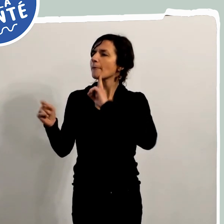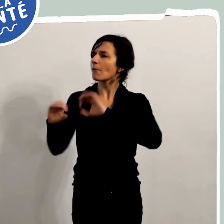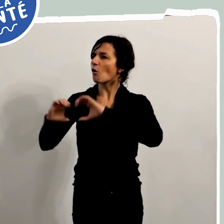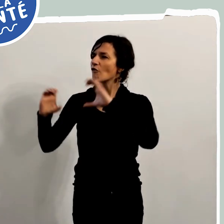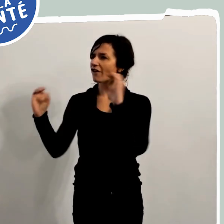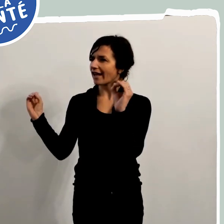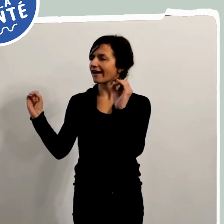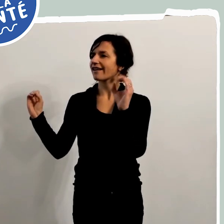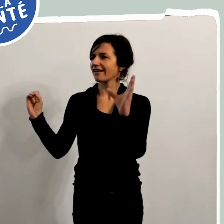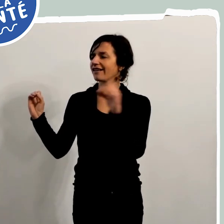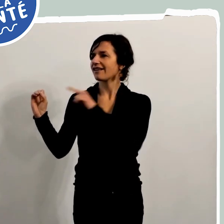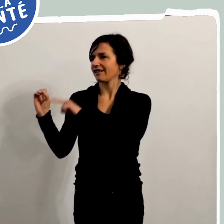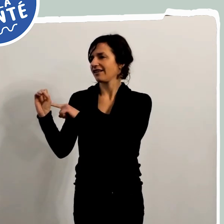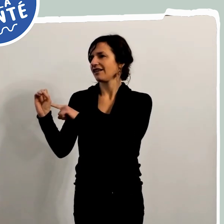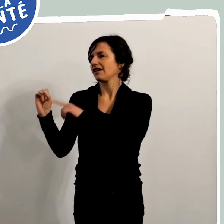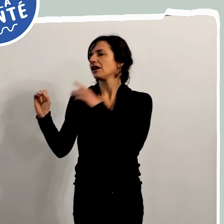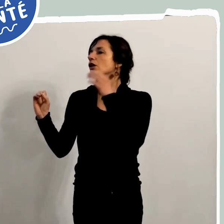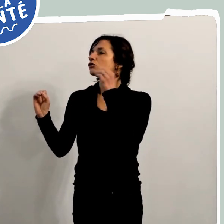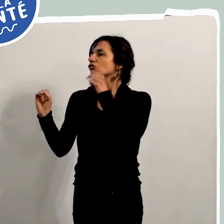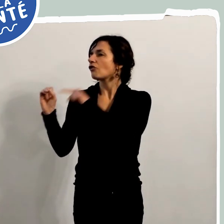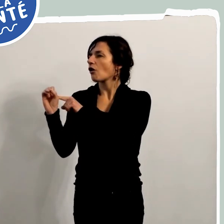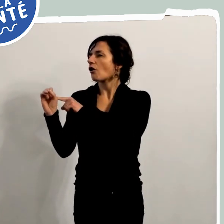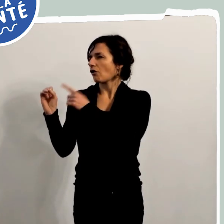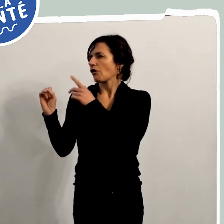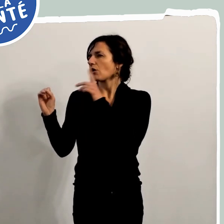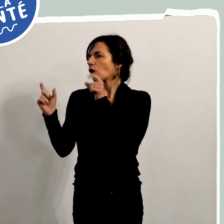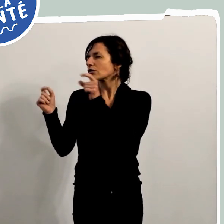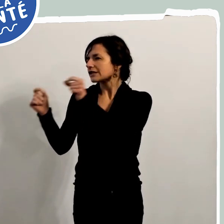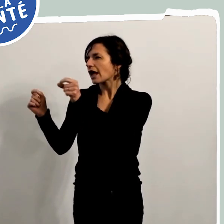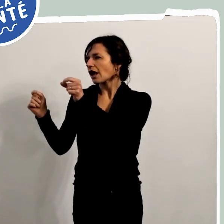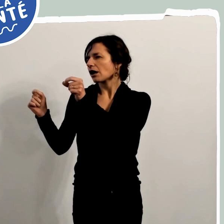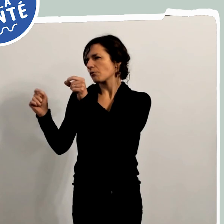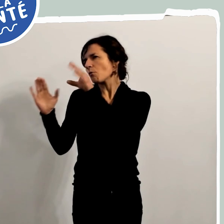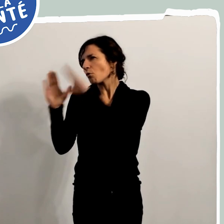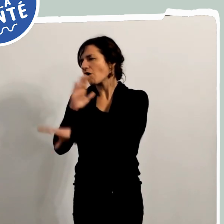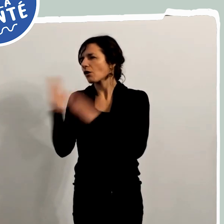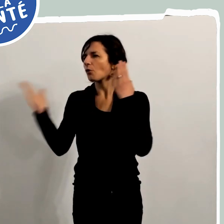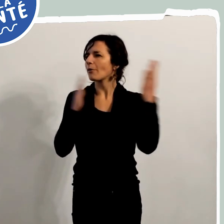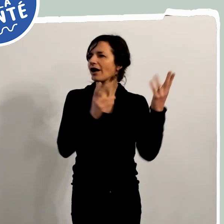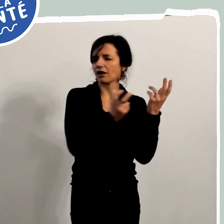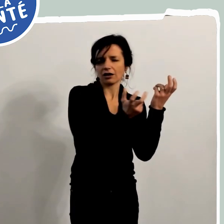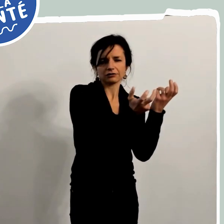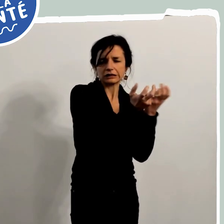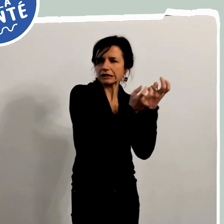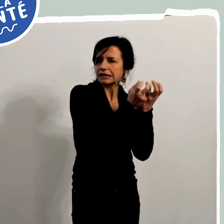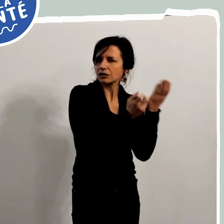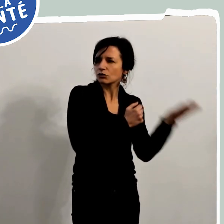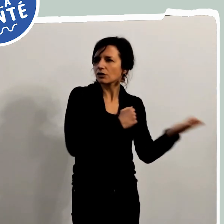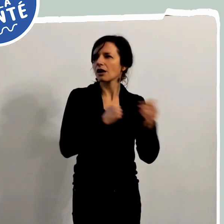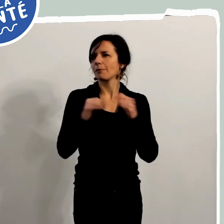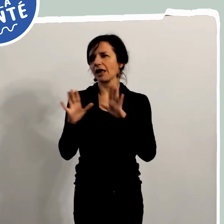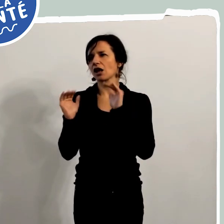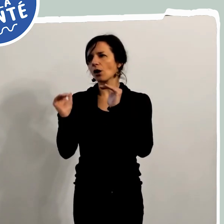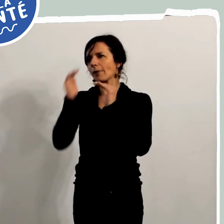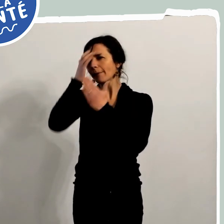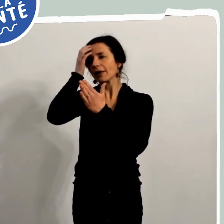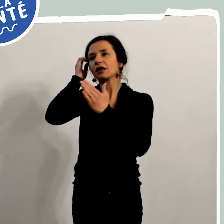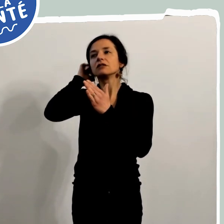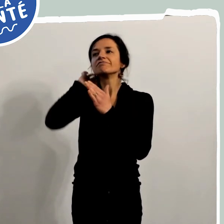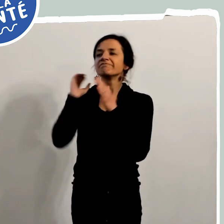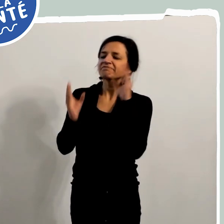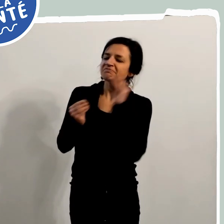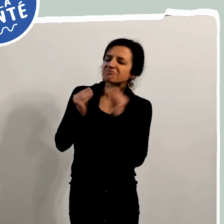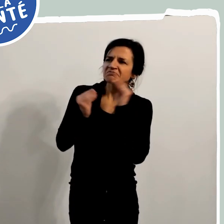ce sont des cancers qui sont moins fréquents que les cancers testiculaires, donc il y a des données épidémiologiques qui sont sont moins visuels, mais il y a aussi cette notion,